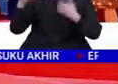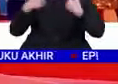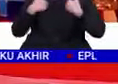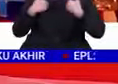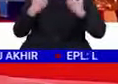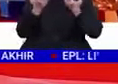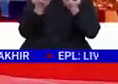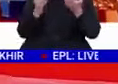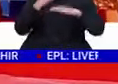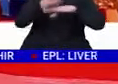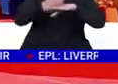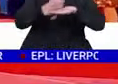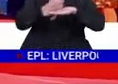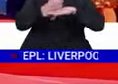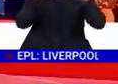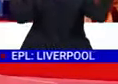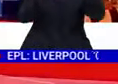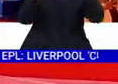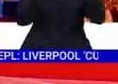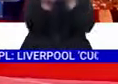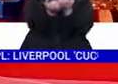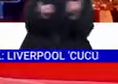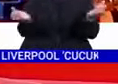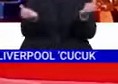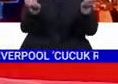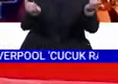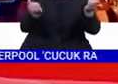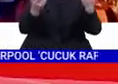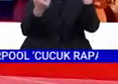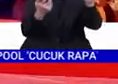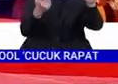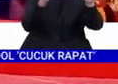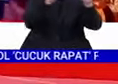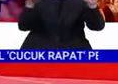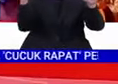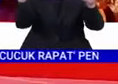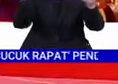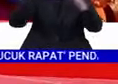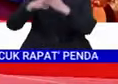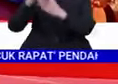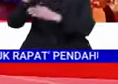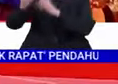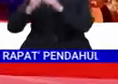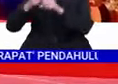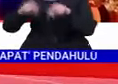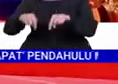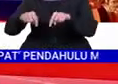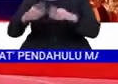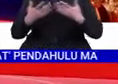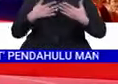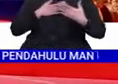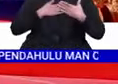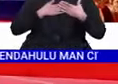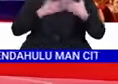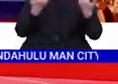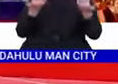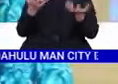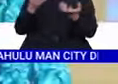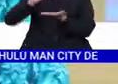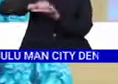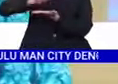Majlis konvokesyen ke-33 akan diadakan pada 13 hingga semacam tahun ini hatinya terdetik untuk